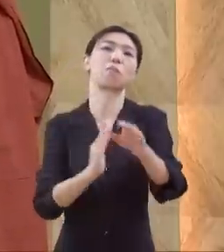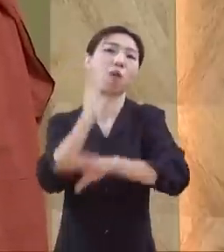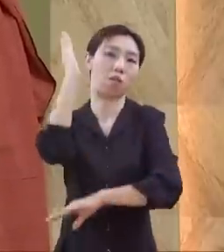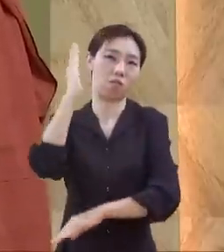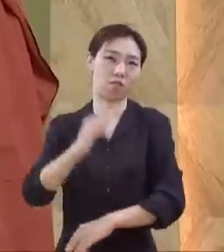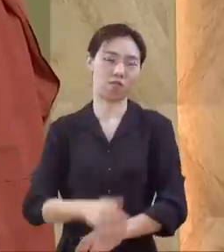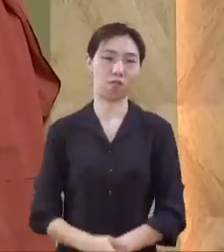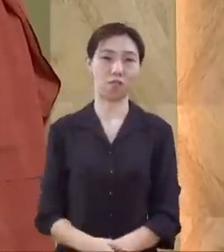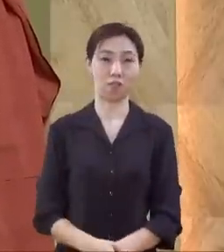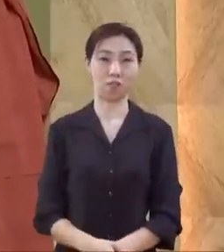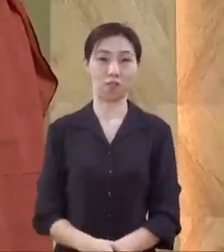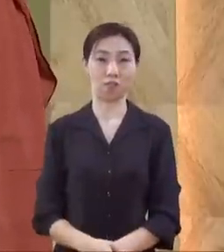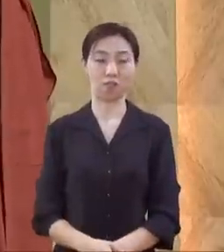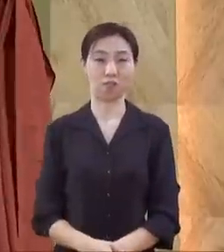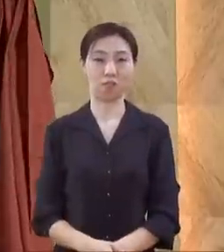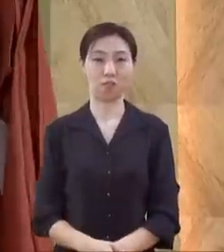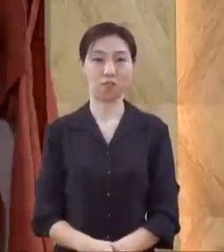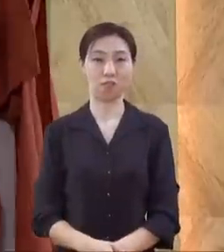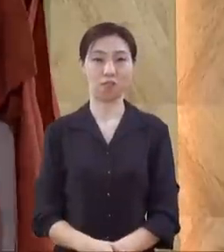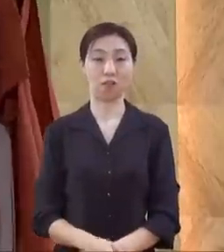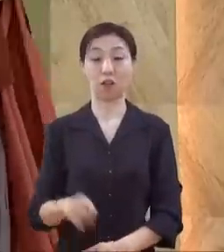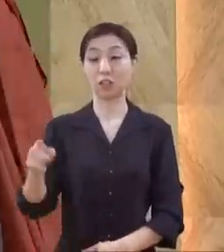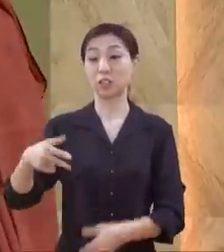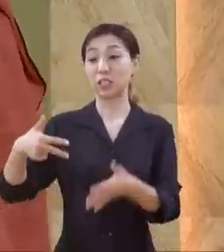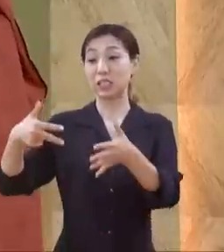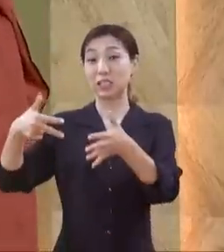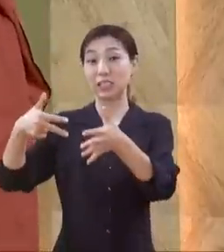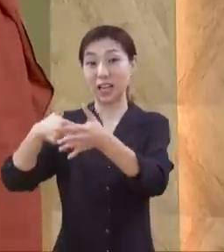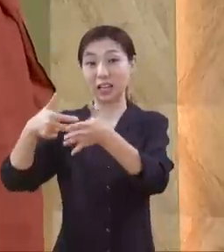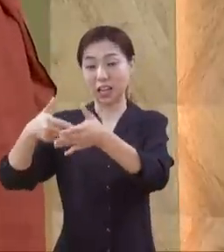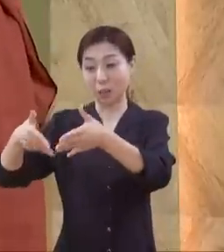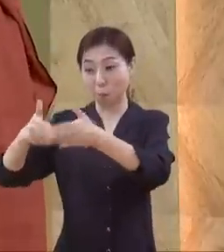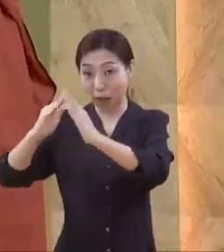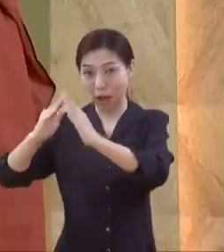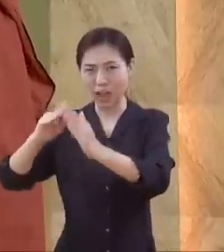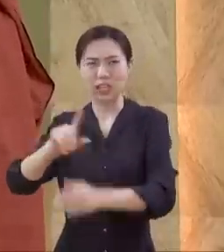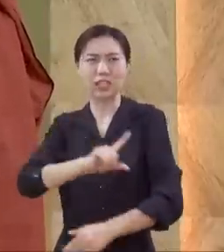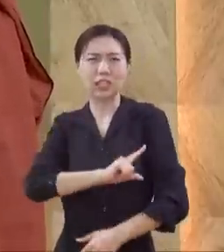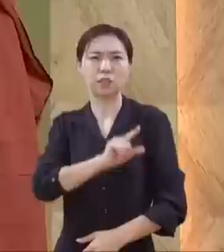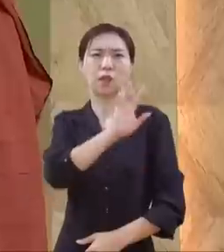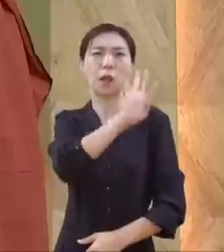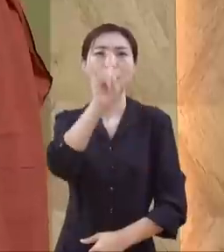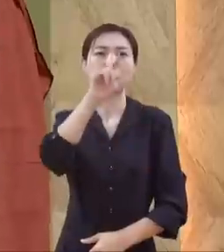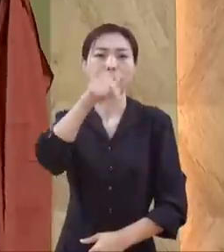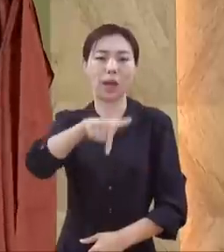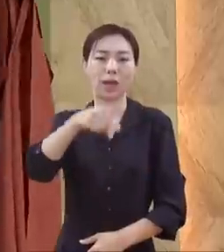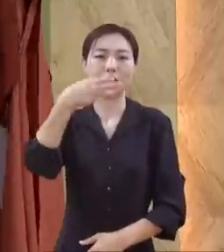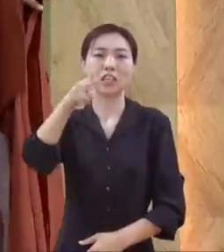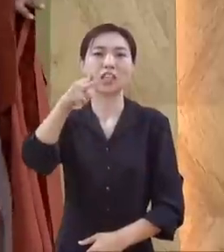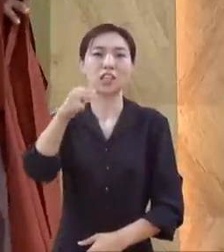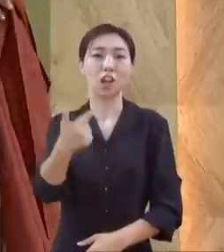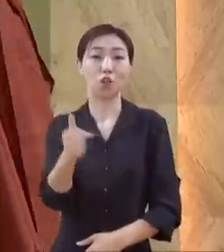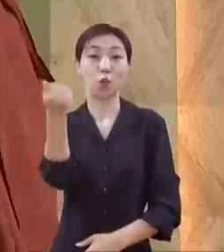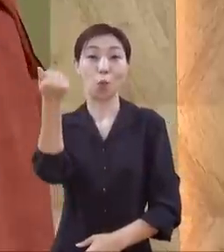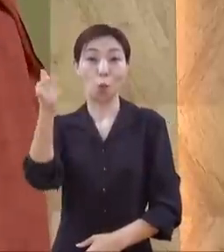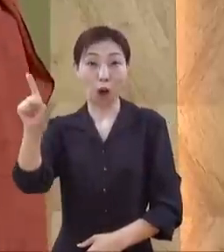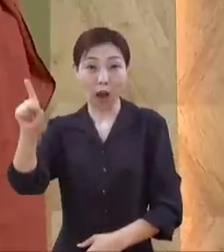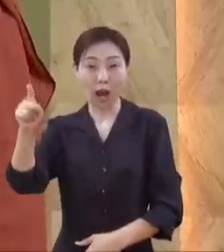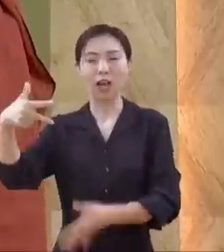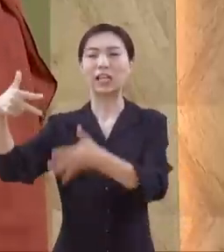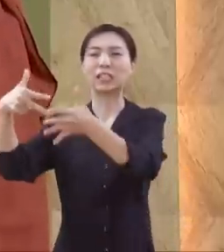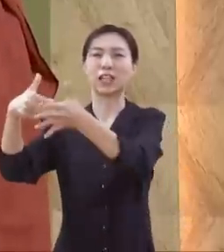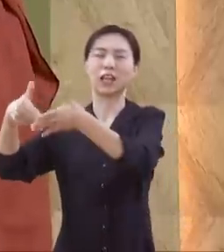잔학해라는 이름으로 그렇게 학생들의 그런 장학 제도를 통해 가지고 그렇게 좋은